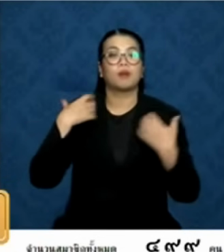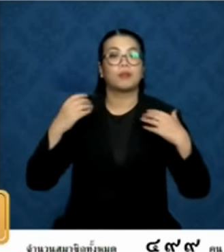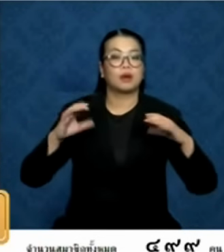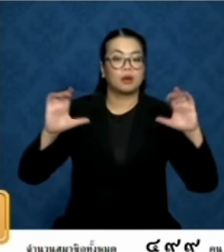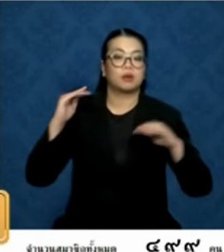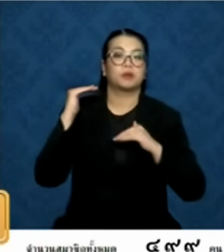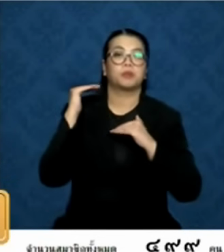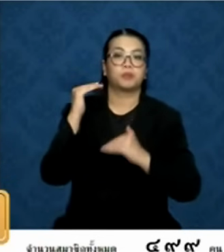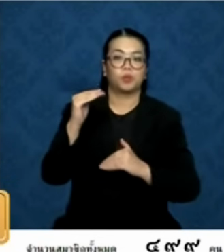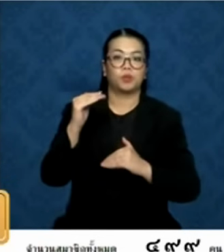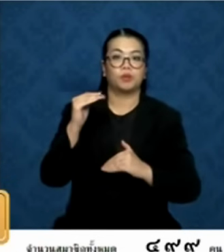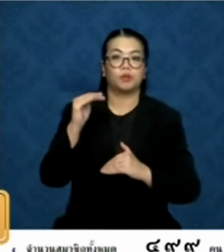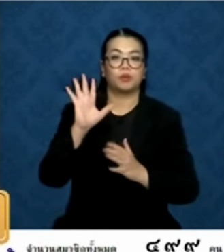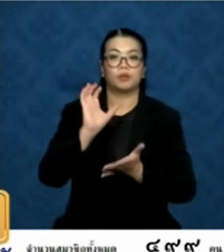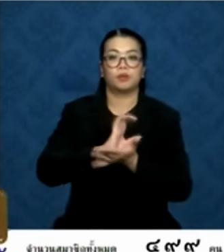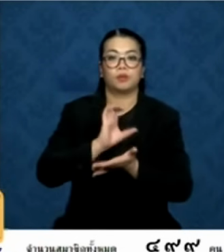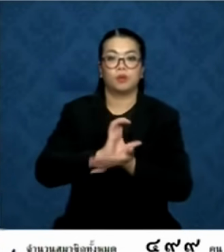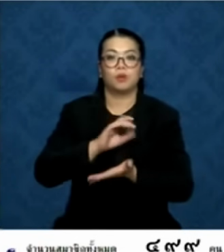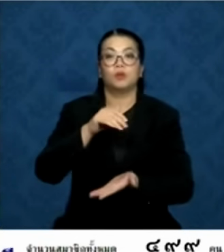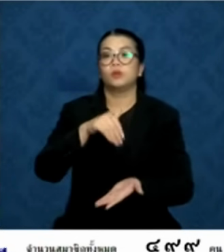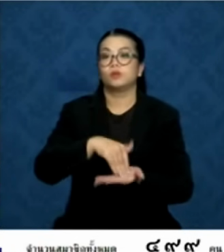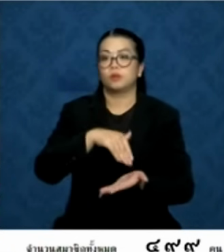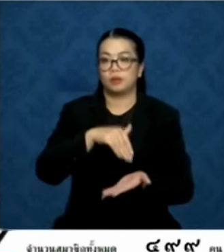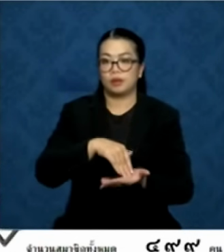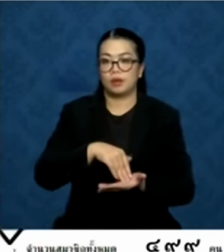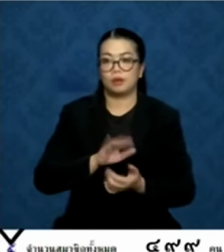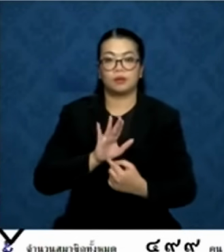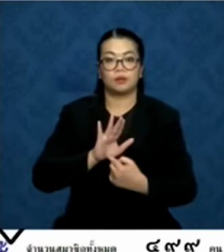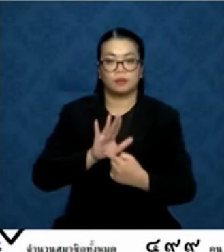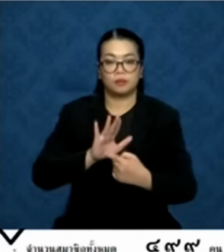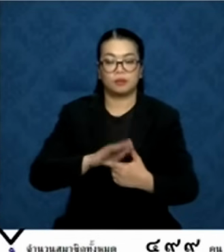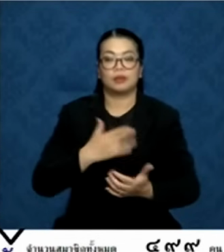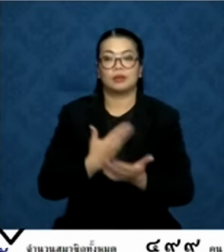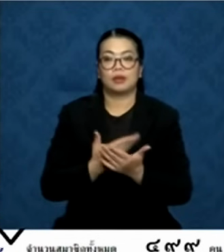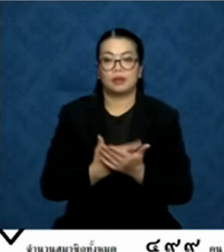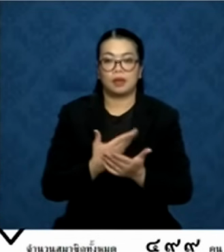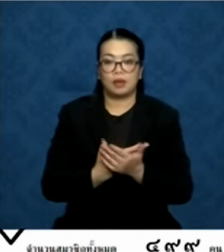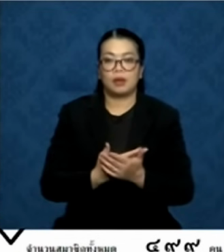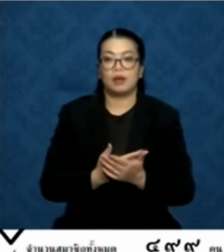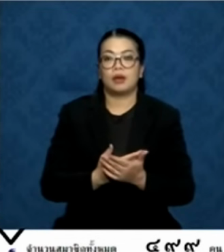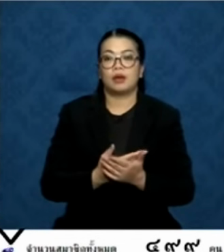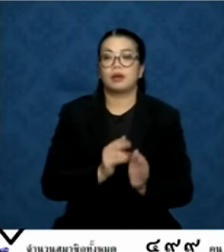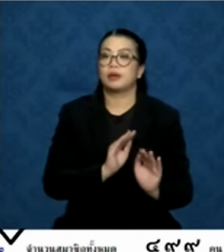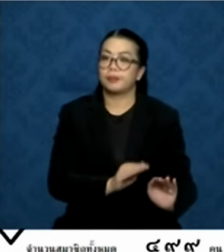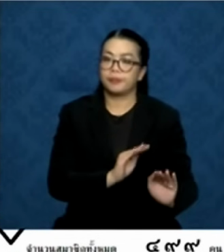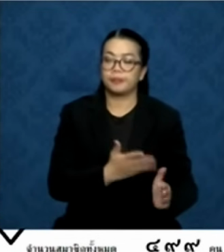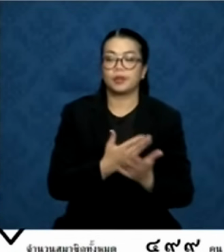หนดไว้ในงบกลางอาทิเงินเบี้ยหวัดบำนาญบ